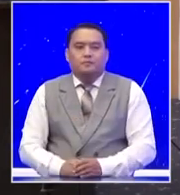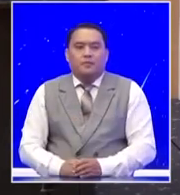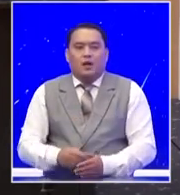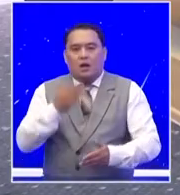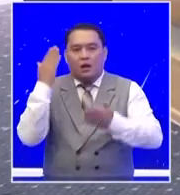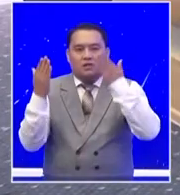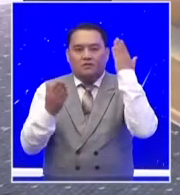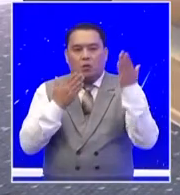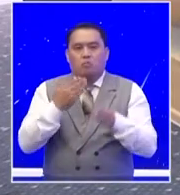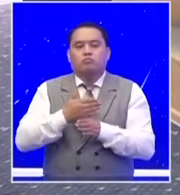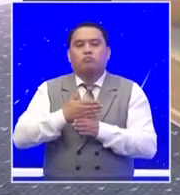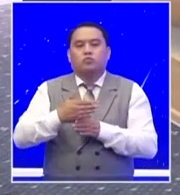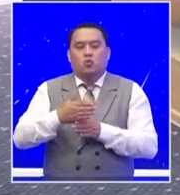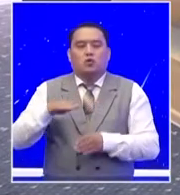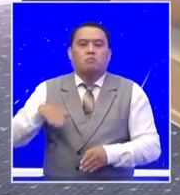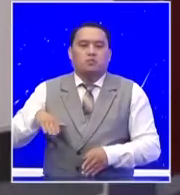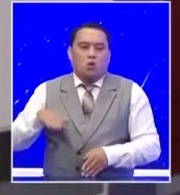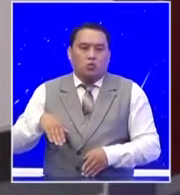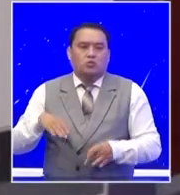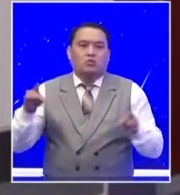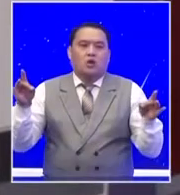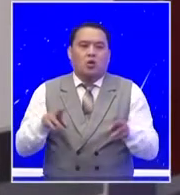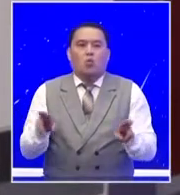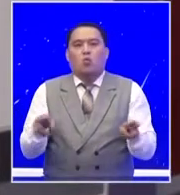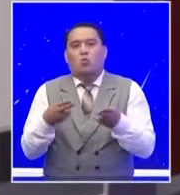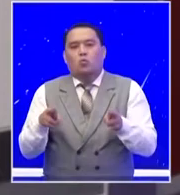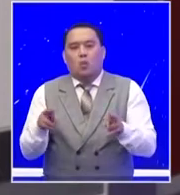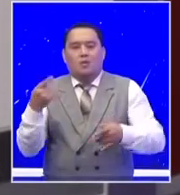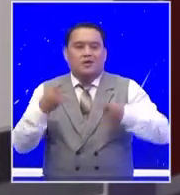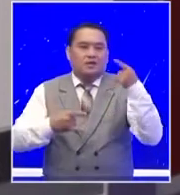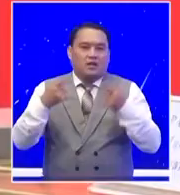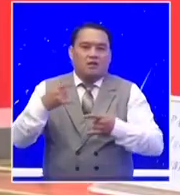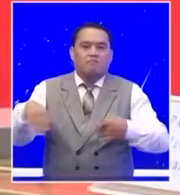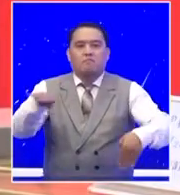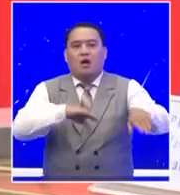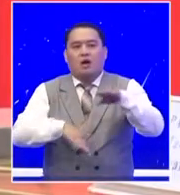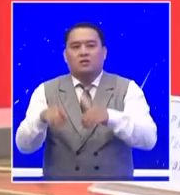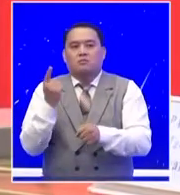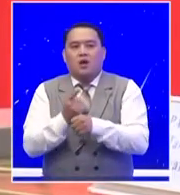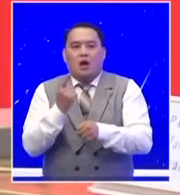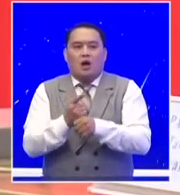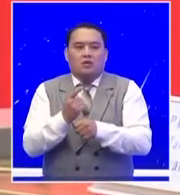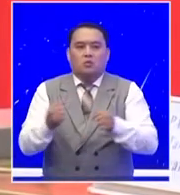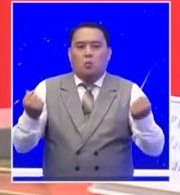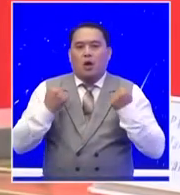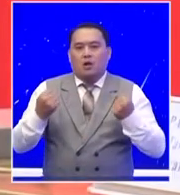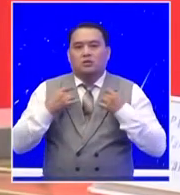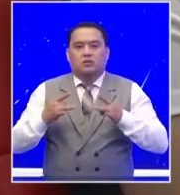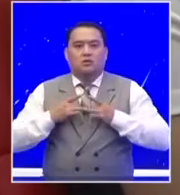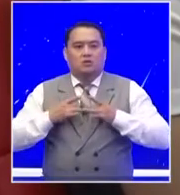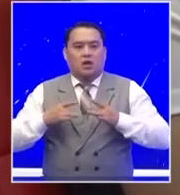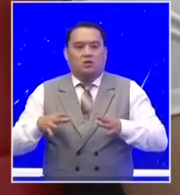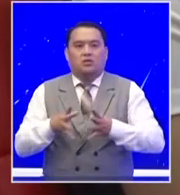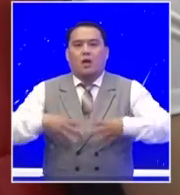них позже. Пока сохраняется запрет на работу караоке, клубов, баров, кинотеатров, бассейнов. По-прежнему нельзя проводить зрелищные, спортивные, торжественные, в том